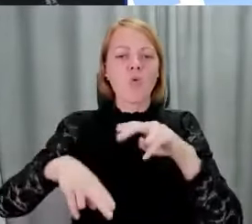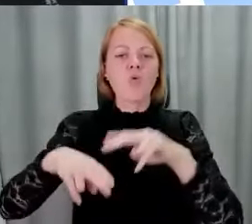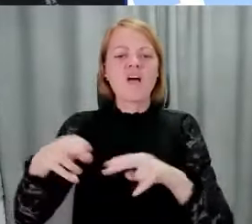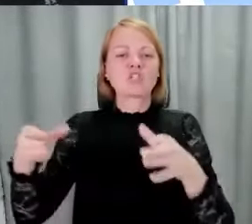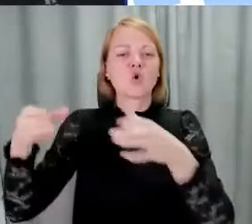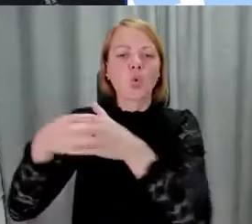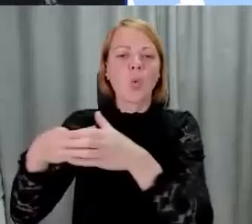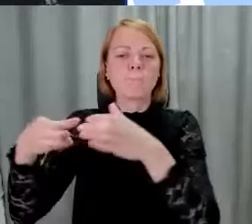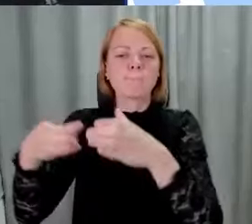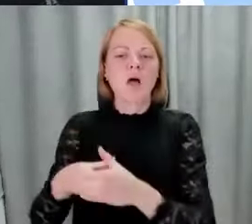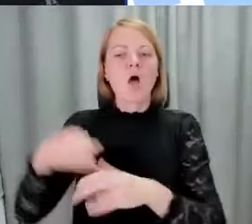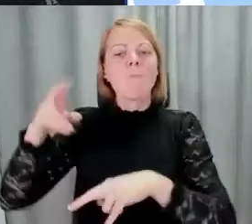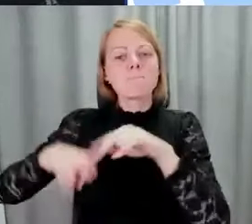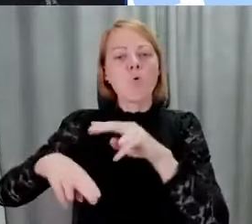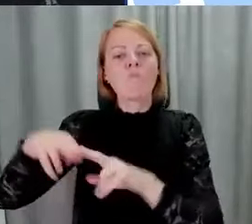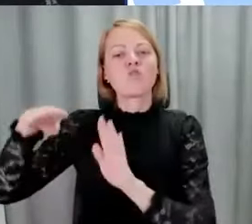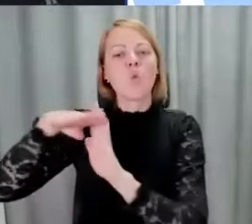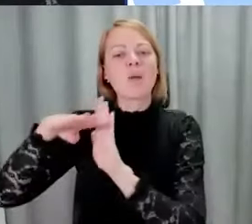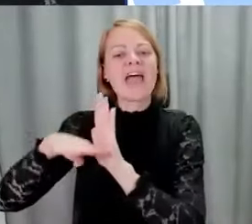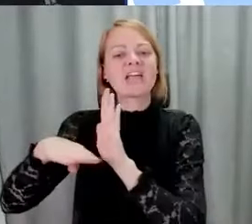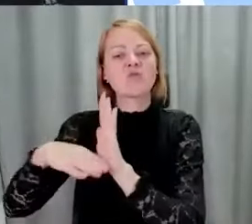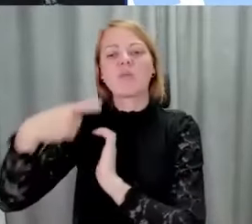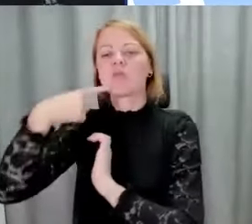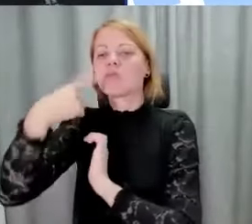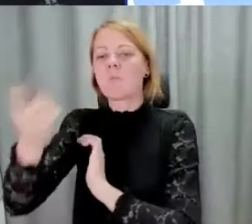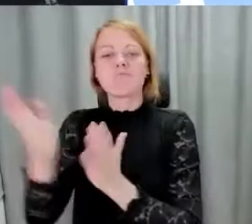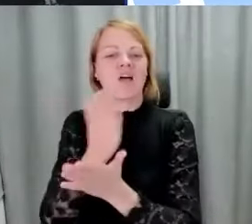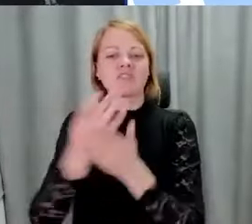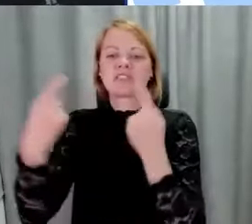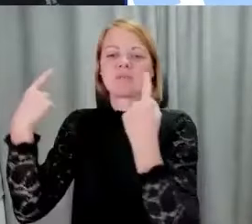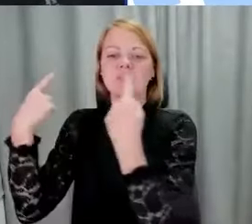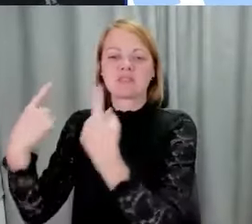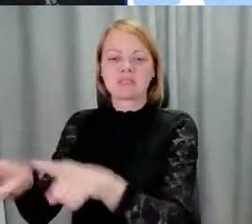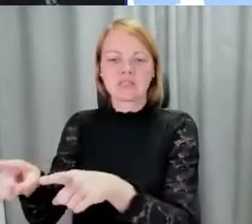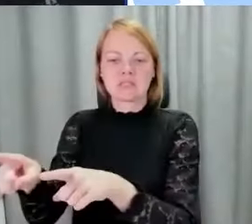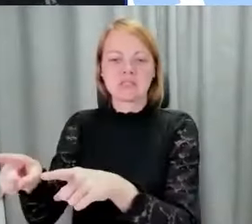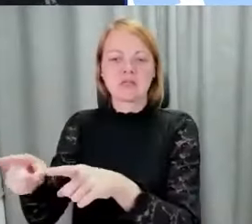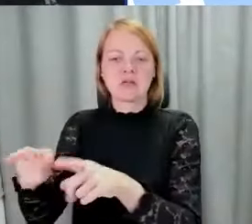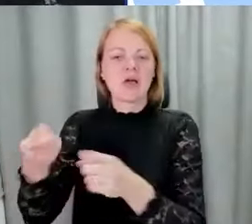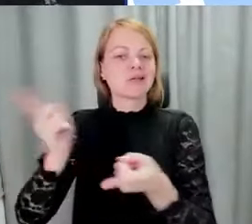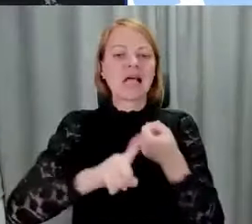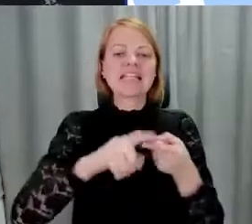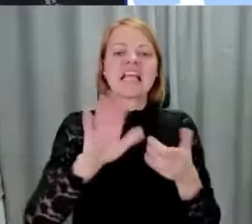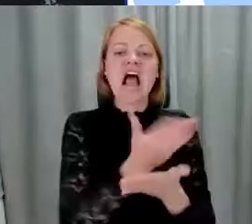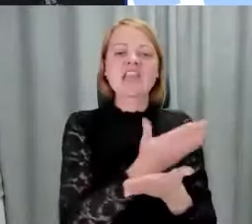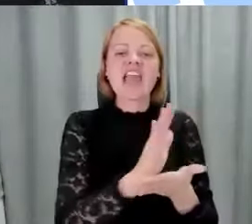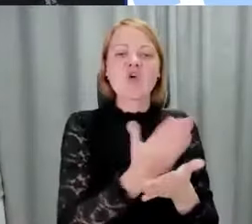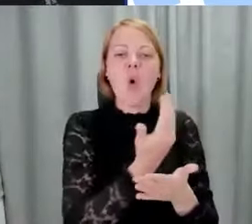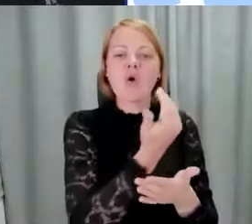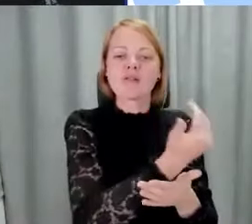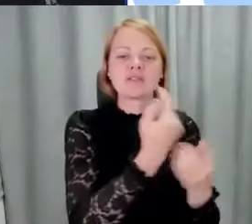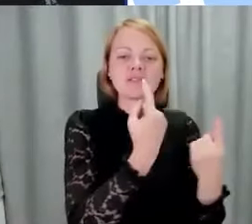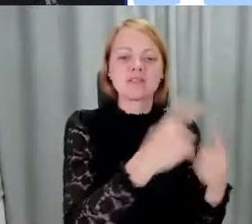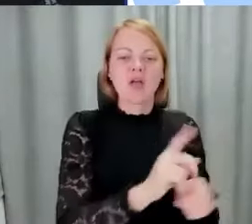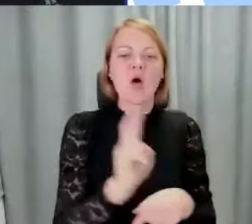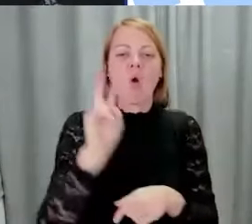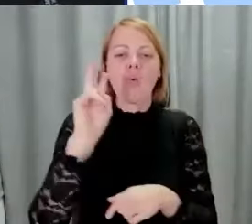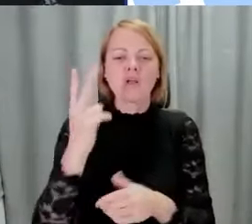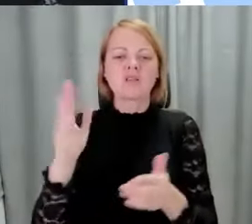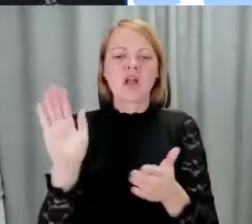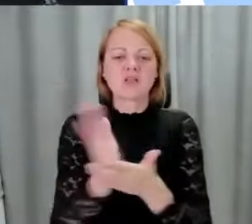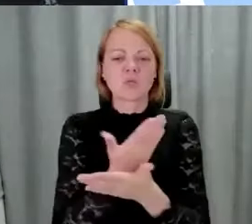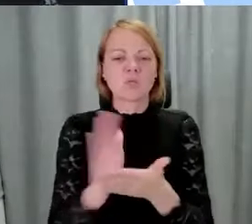vispārīgie būvnoteikumi. Tas ir kaut kas pilnībā cits. Labi. Tas nav saistīts ar patvērtnēm. Otrās grupas patvērtnes